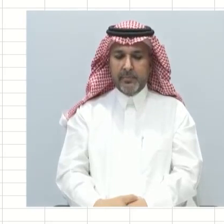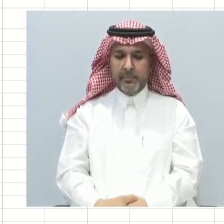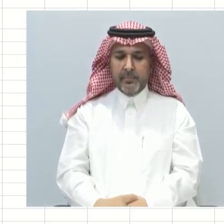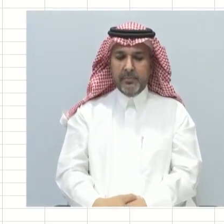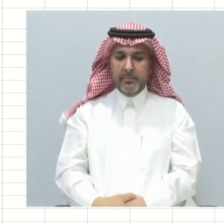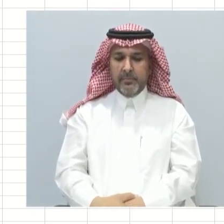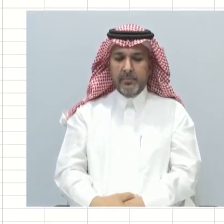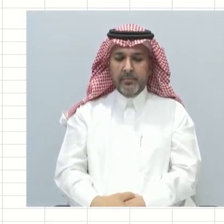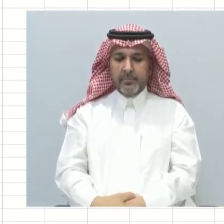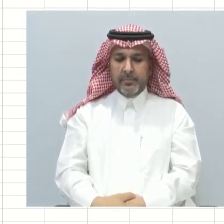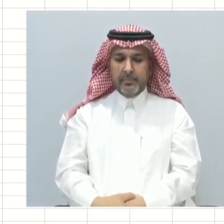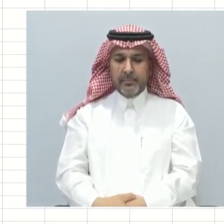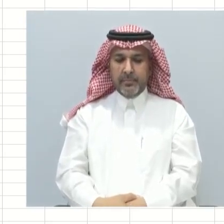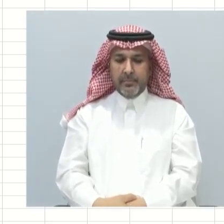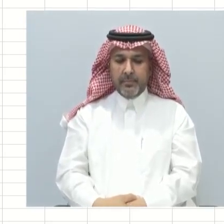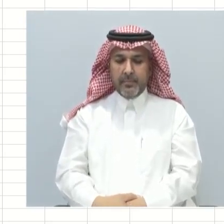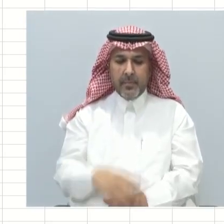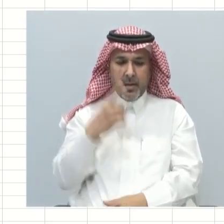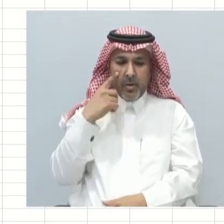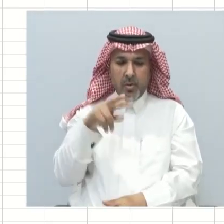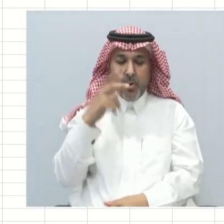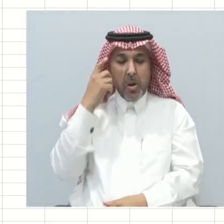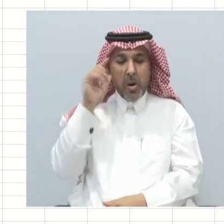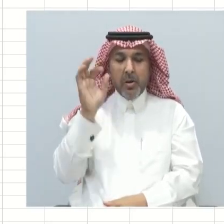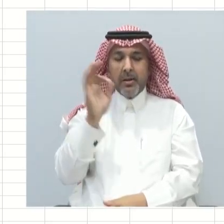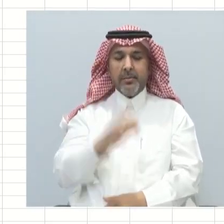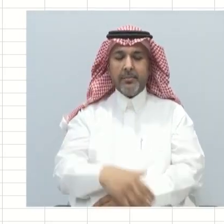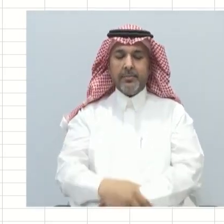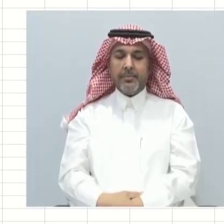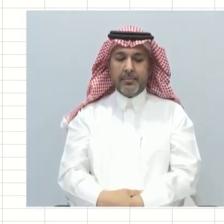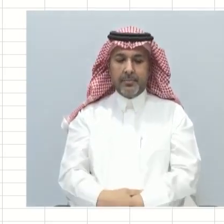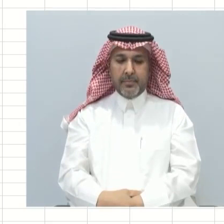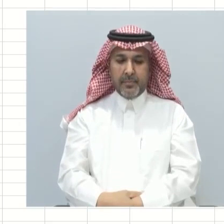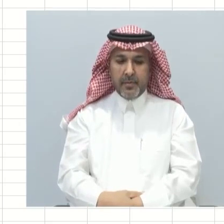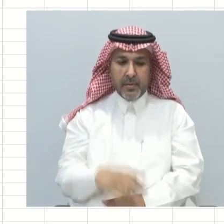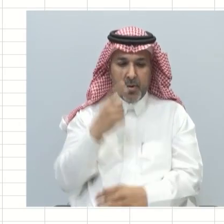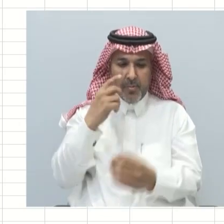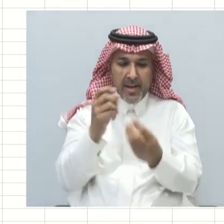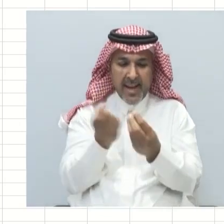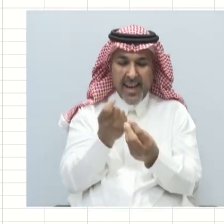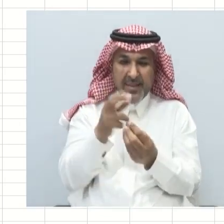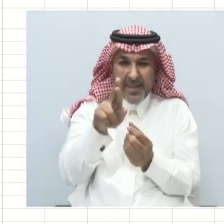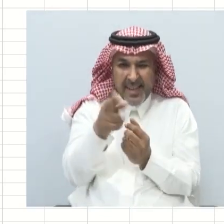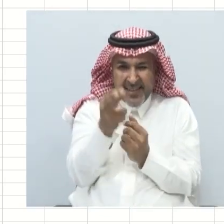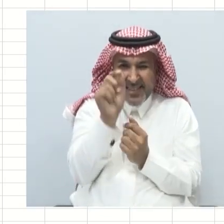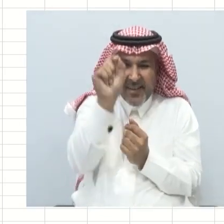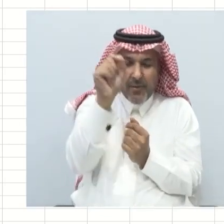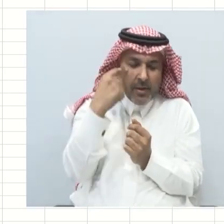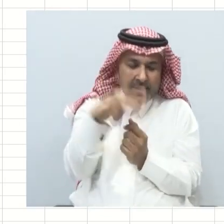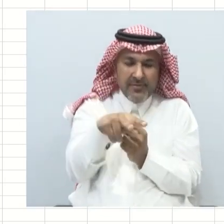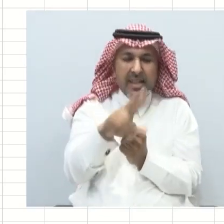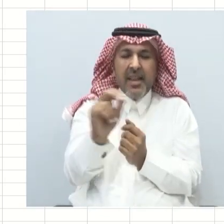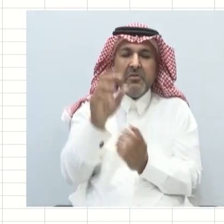هو هنا يعلمك يعني اذا قاللك اراي واحد يعني حدد المنطقه الاولى ثم يقوللك والله فاصله منقوطه شوفوا كتبها لي هنا بعدين